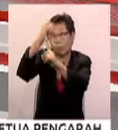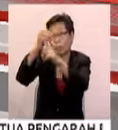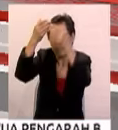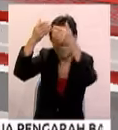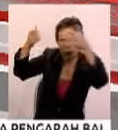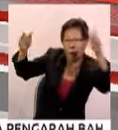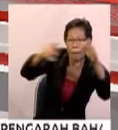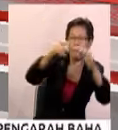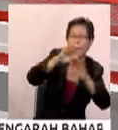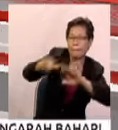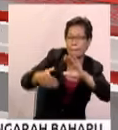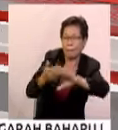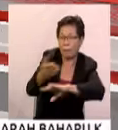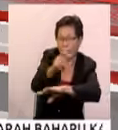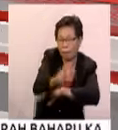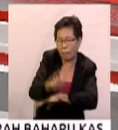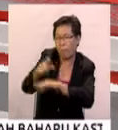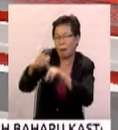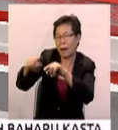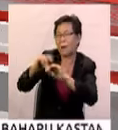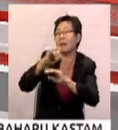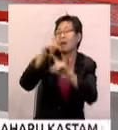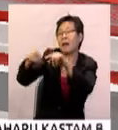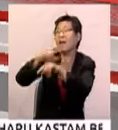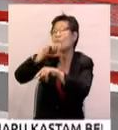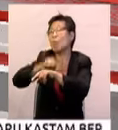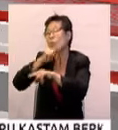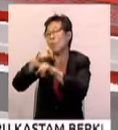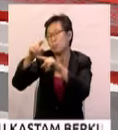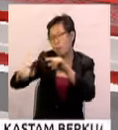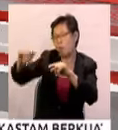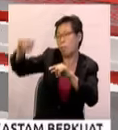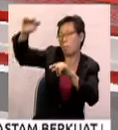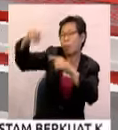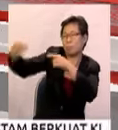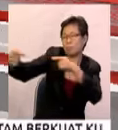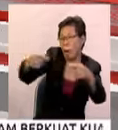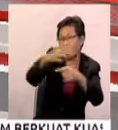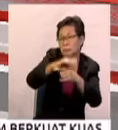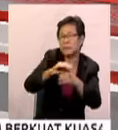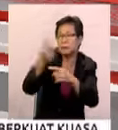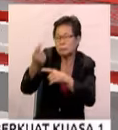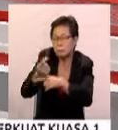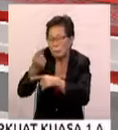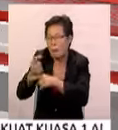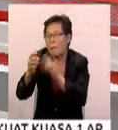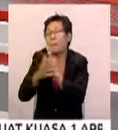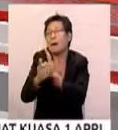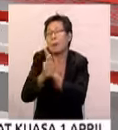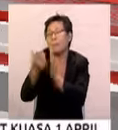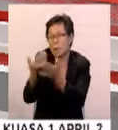mendedahkan para pesilat daripada pelbagai peringkat umur dengan suasana sebenar pertandingan selain mencungkil bakat baharu.